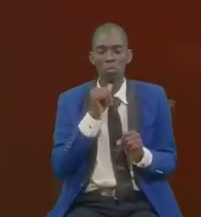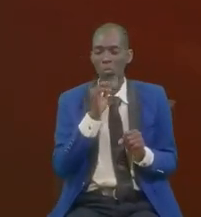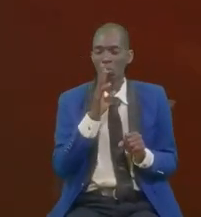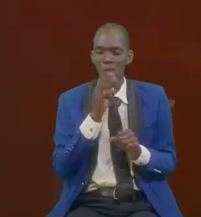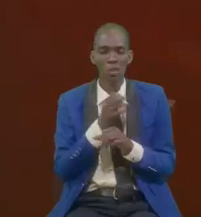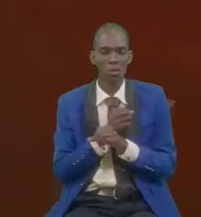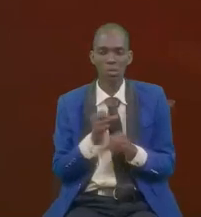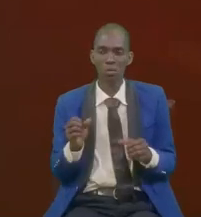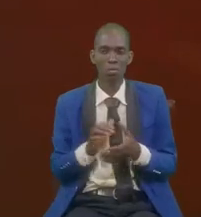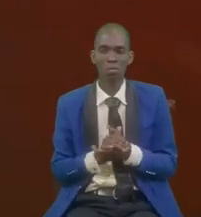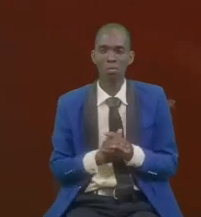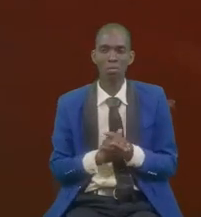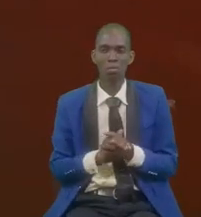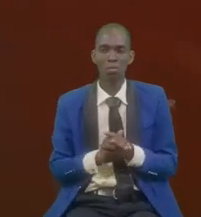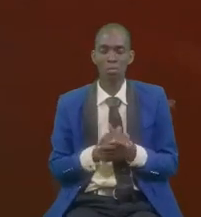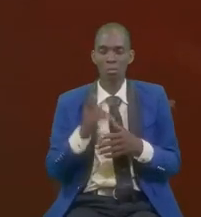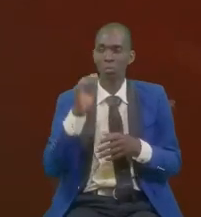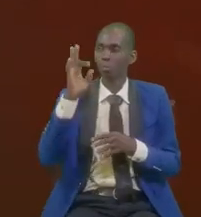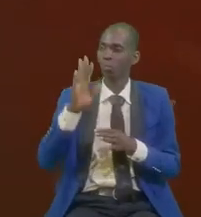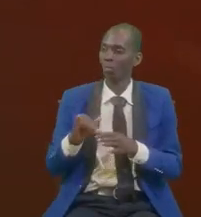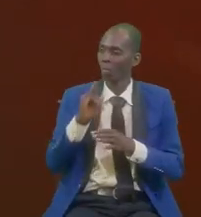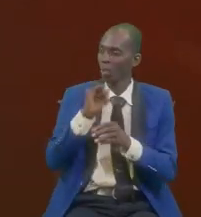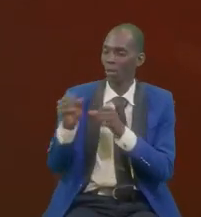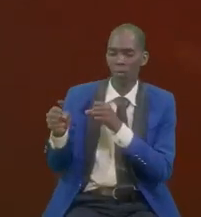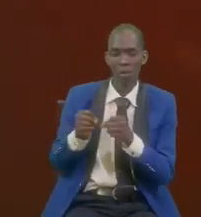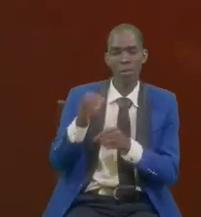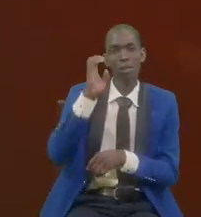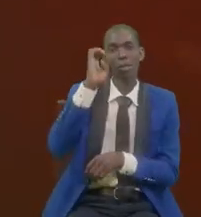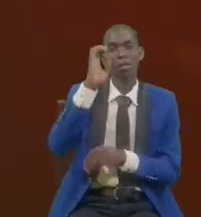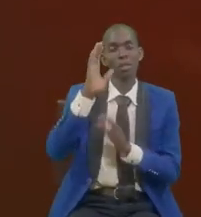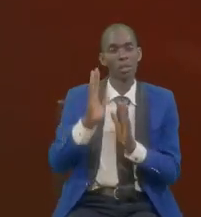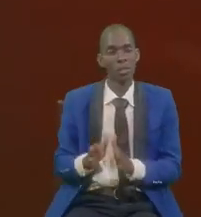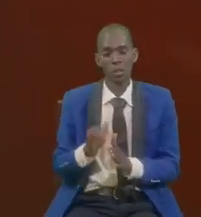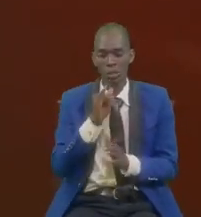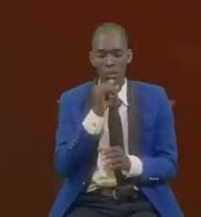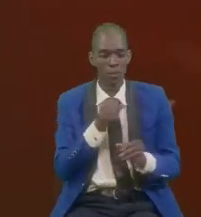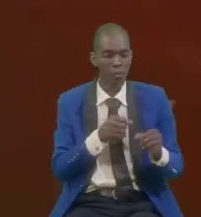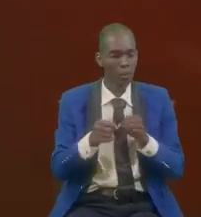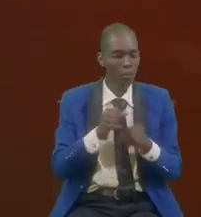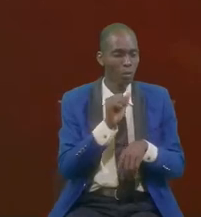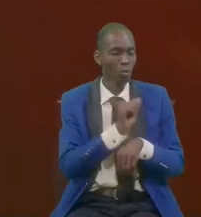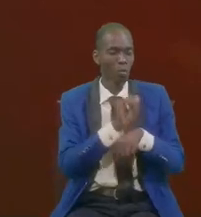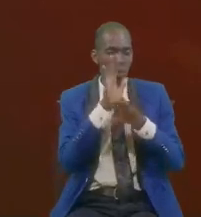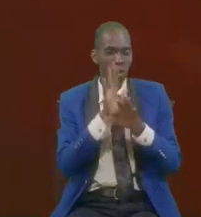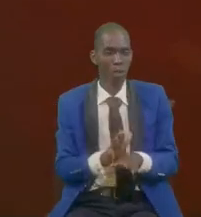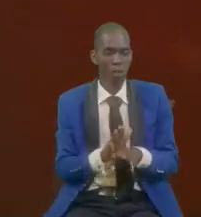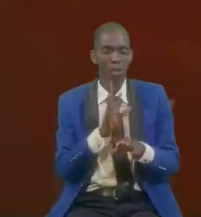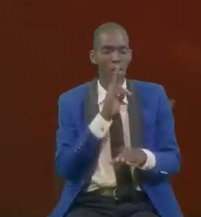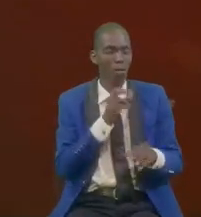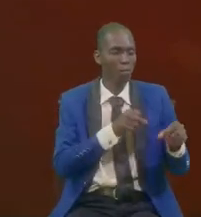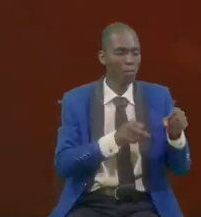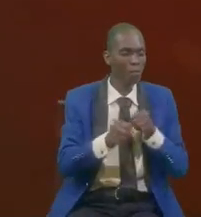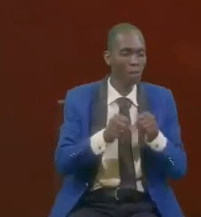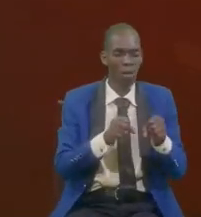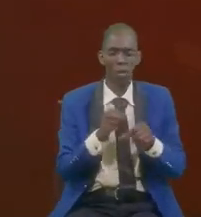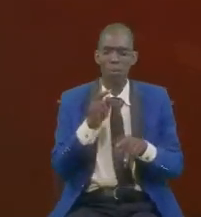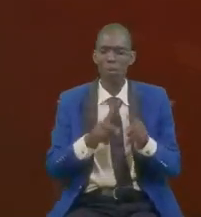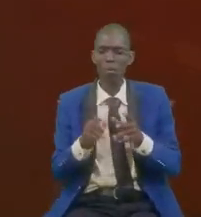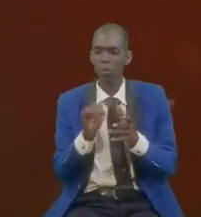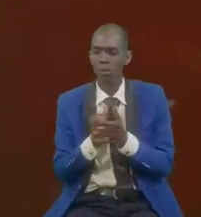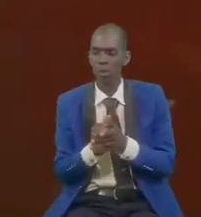sauvés. Le pasteur lutte, l'évangéliste aussi lutte, les ouvriers se bagarrent avec